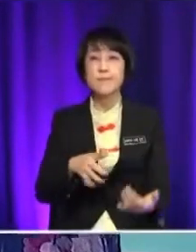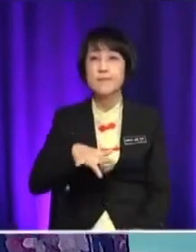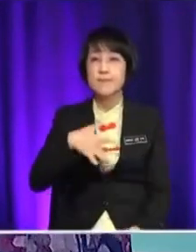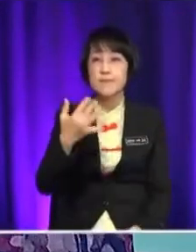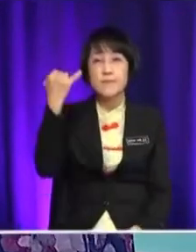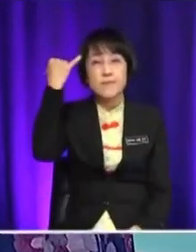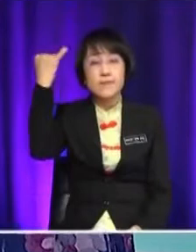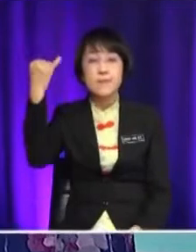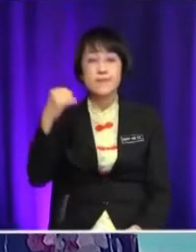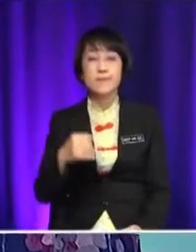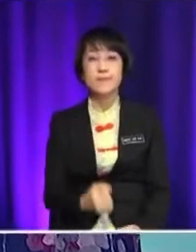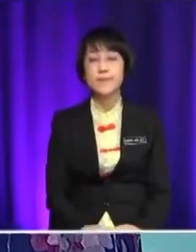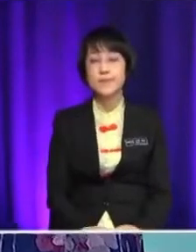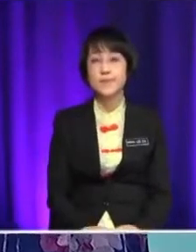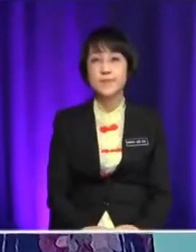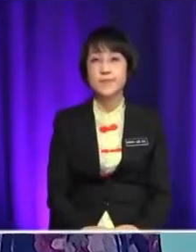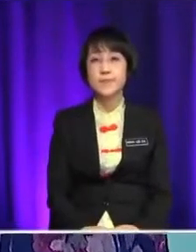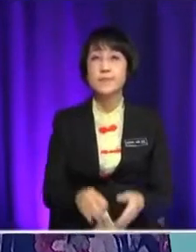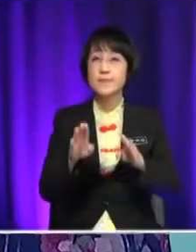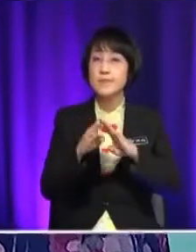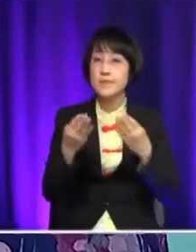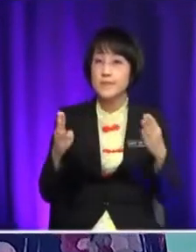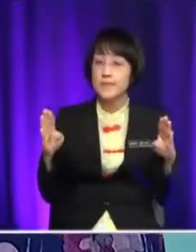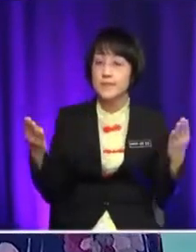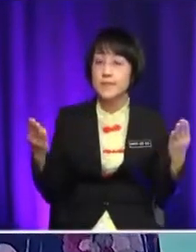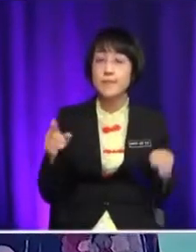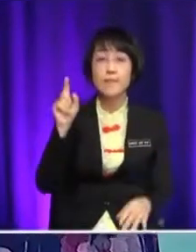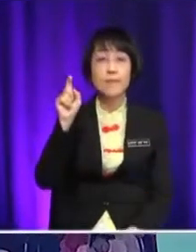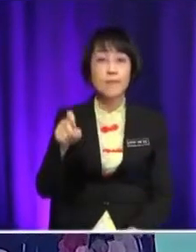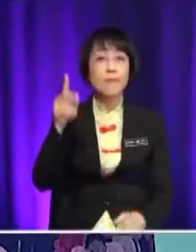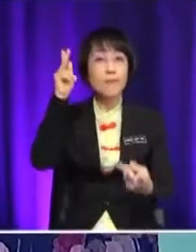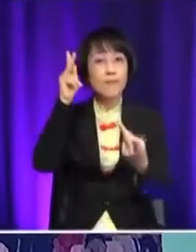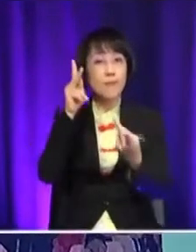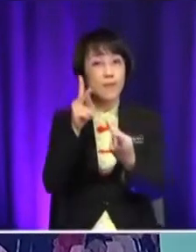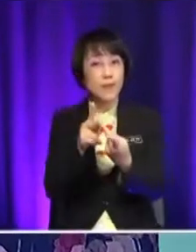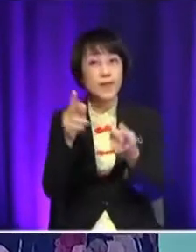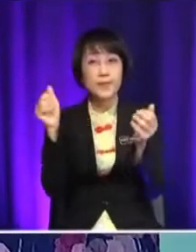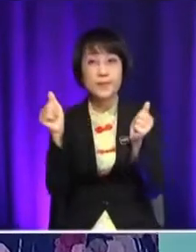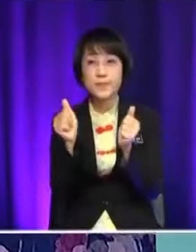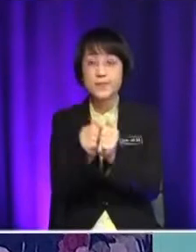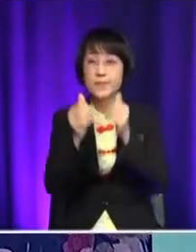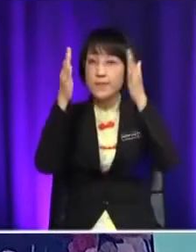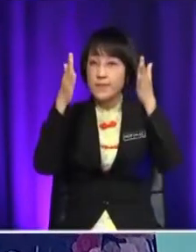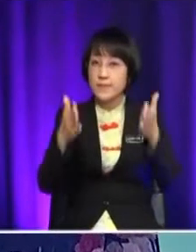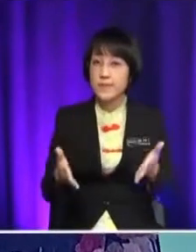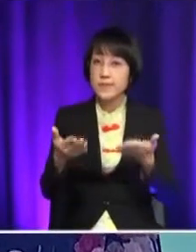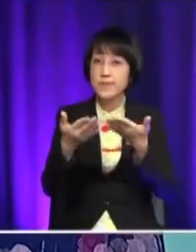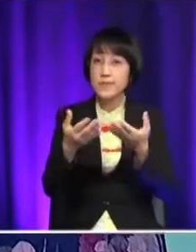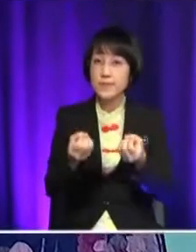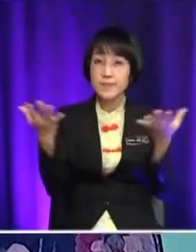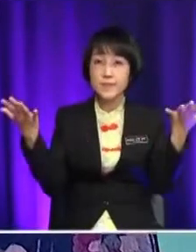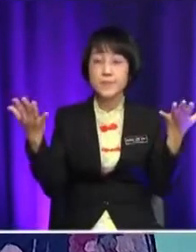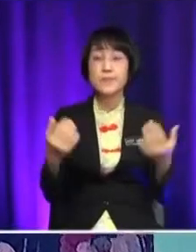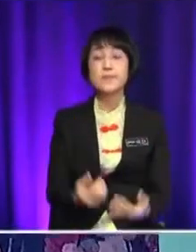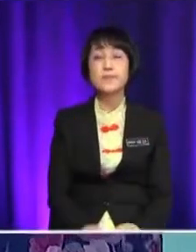ya. Seterusnya, bahasa yang digunakan tu pula mestilah sesuai dengan khalayak. Samalah macam tadi ya,